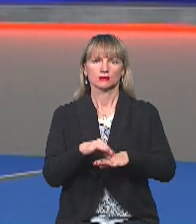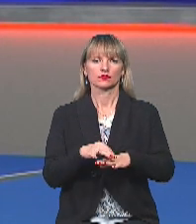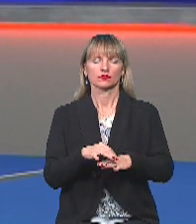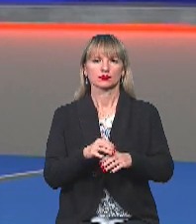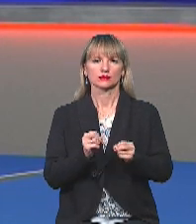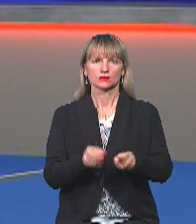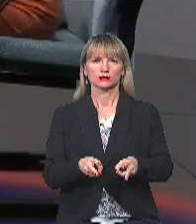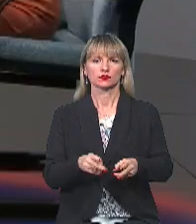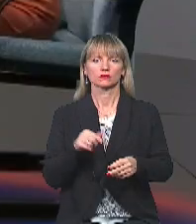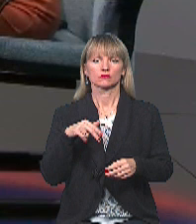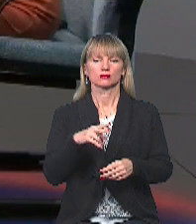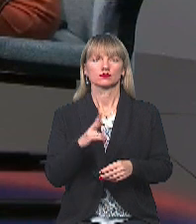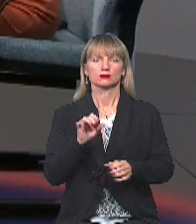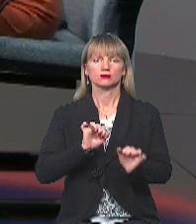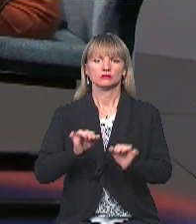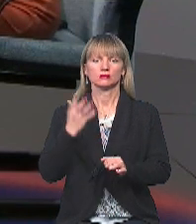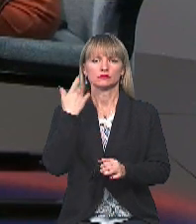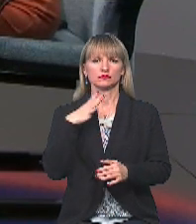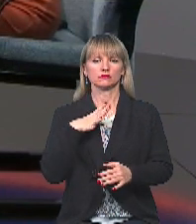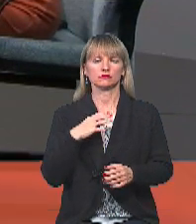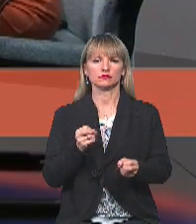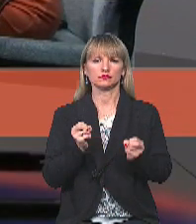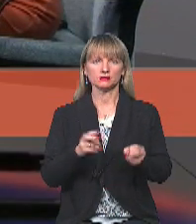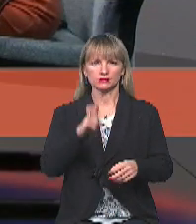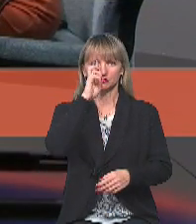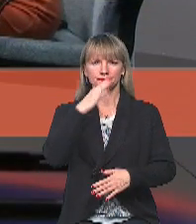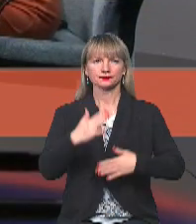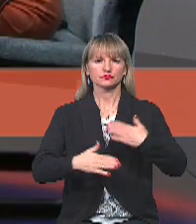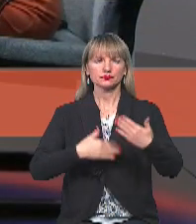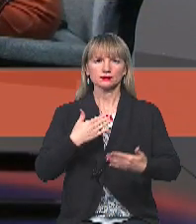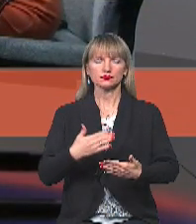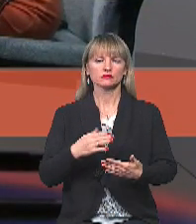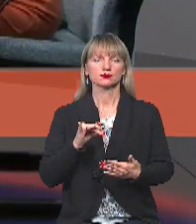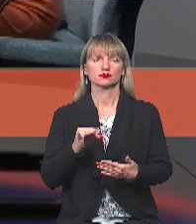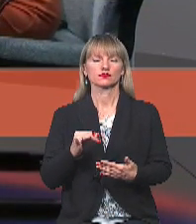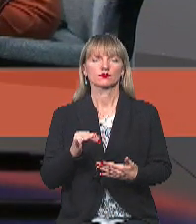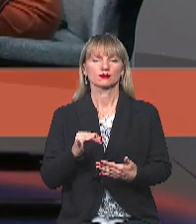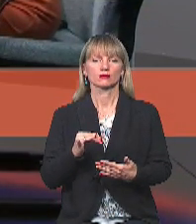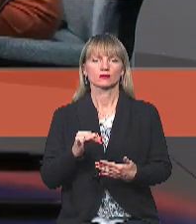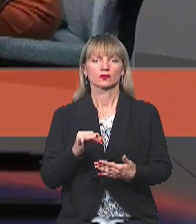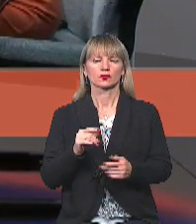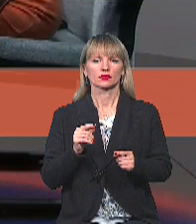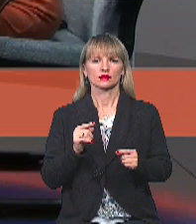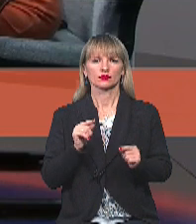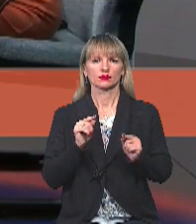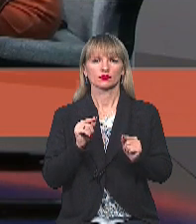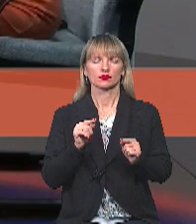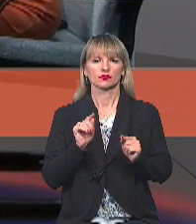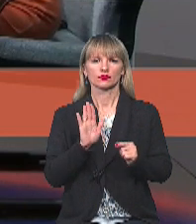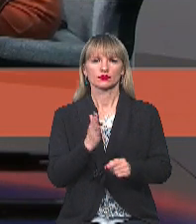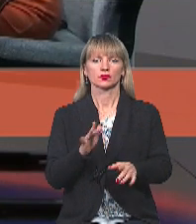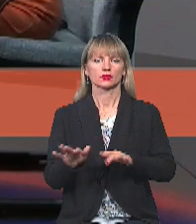була дійсно небезпека державного перевороту і насильницького зміну влади. Тобто в